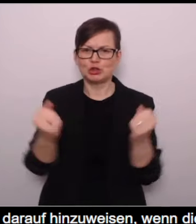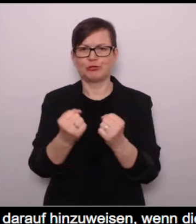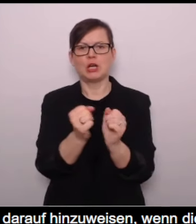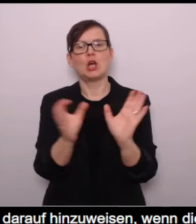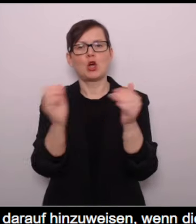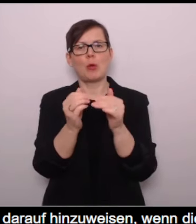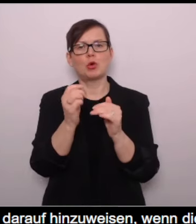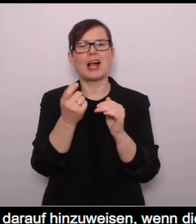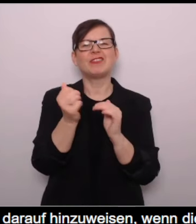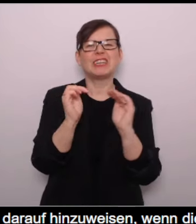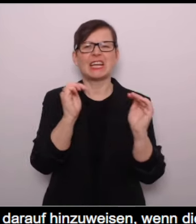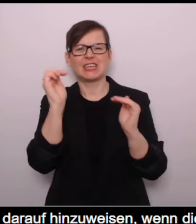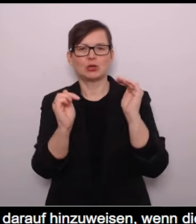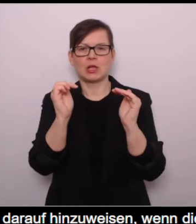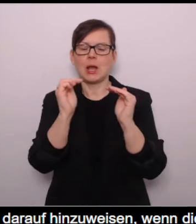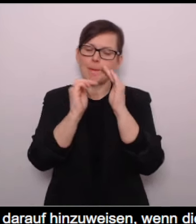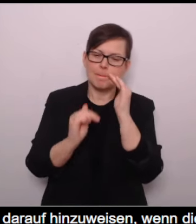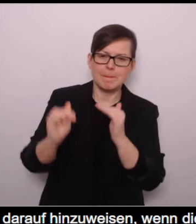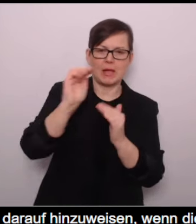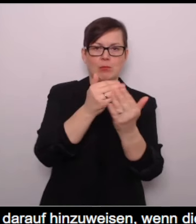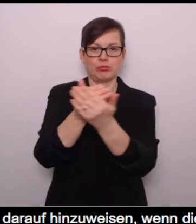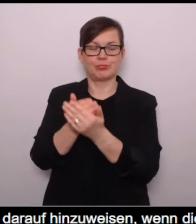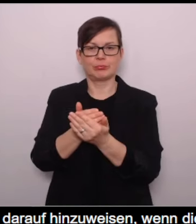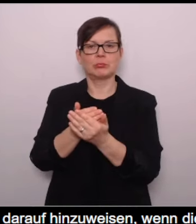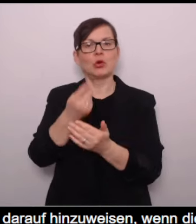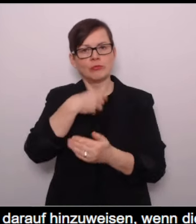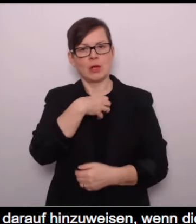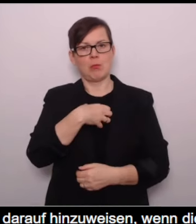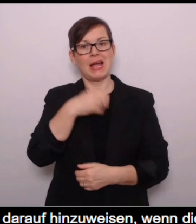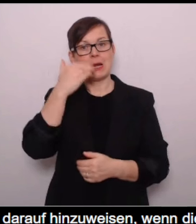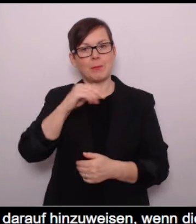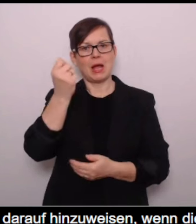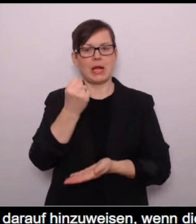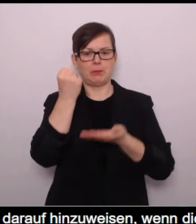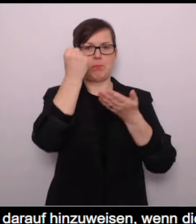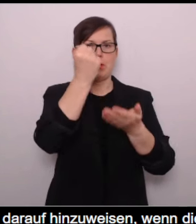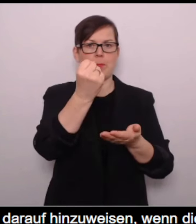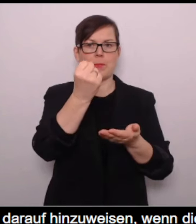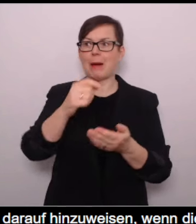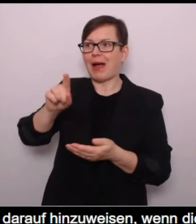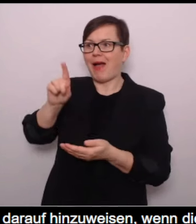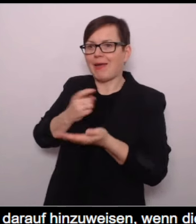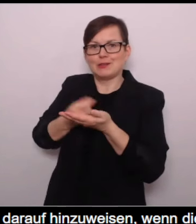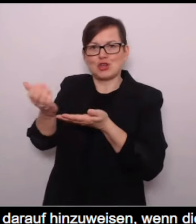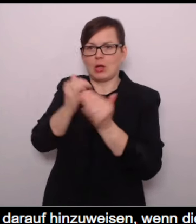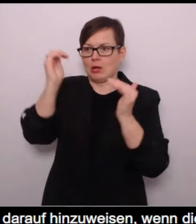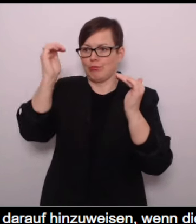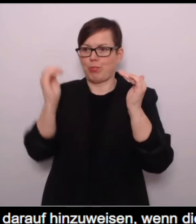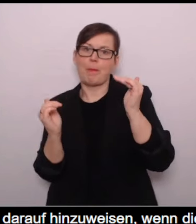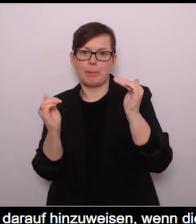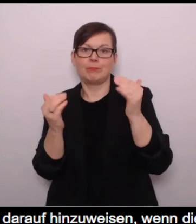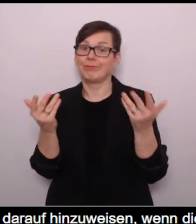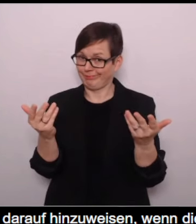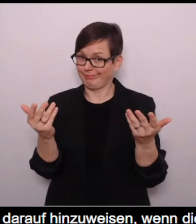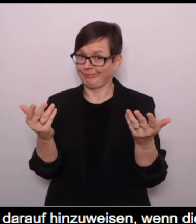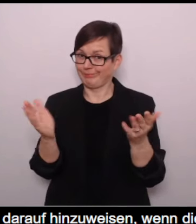Steuereinnahmen zurückgingen. Dennoch organisieren wir einen Zuwachs beim kommunalen Finanzausgleich. Also der Freistaat Bayern stellt mehr Geld